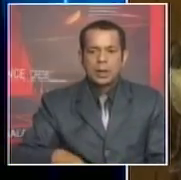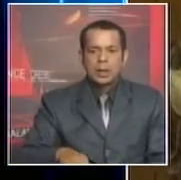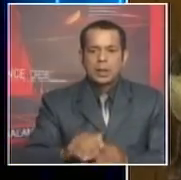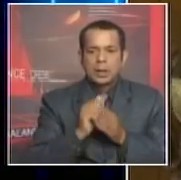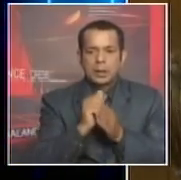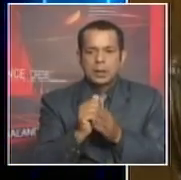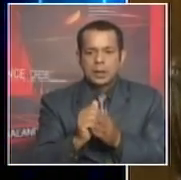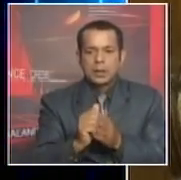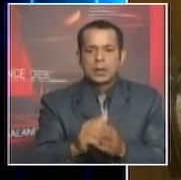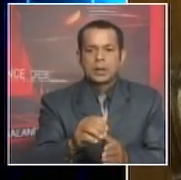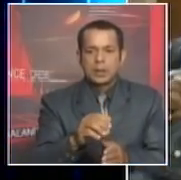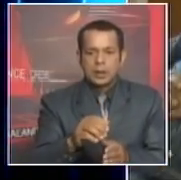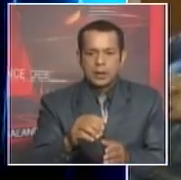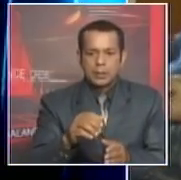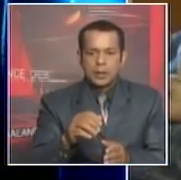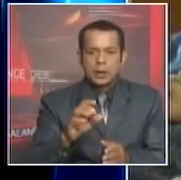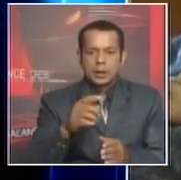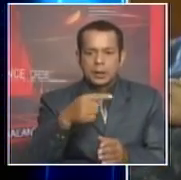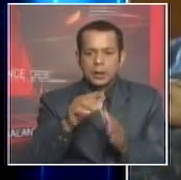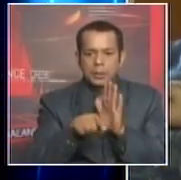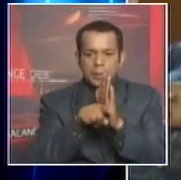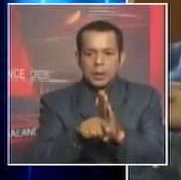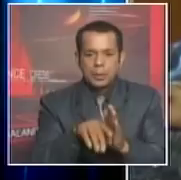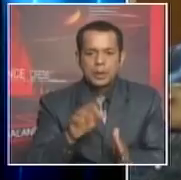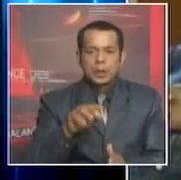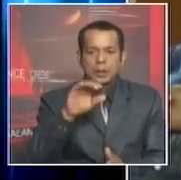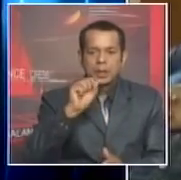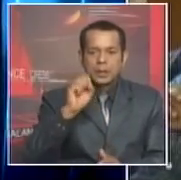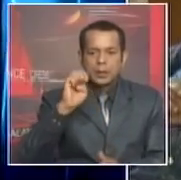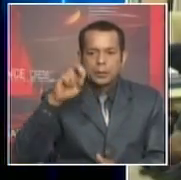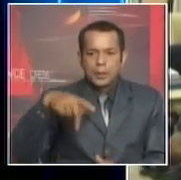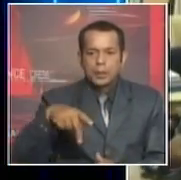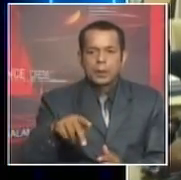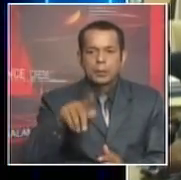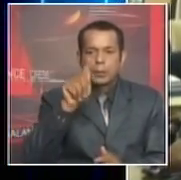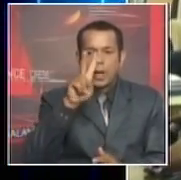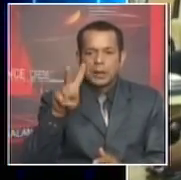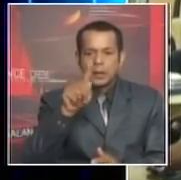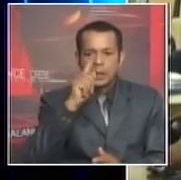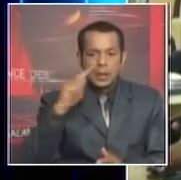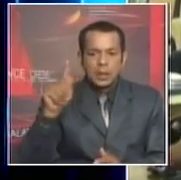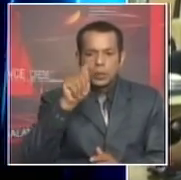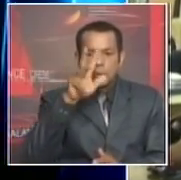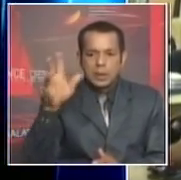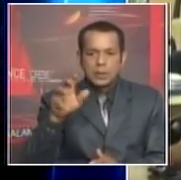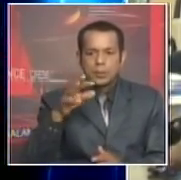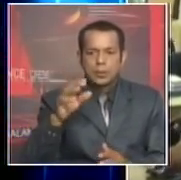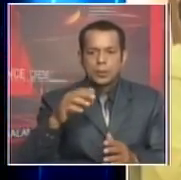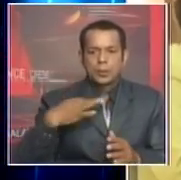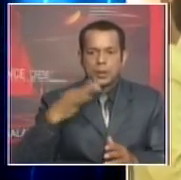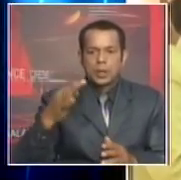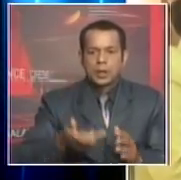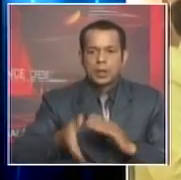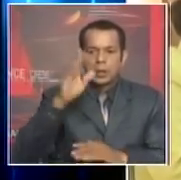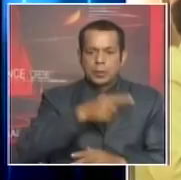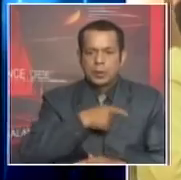नेता नारायण काजी श्रेष्ठको नेतृत्वमा सेप्टेम्बर 12 19 एक प्रतिनिधिमण्डल चीन पठाउने निर्णय गरेको